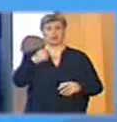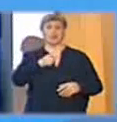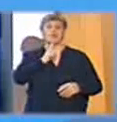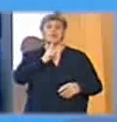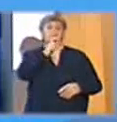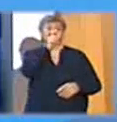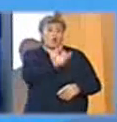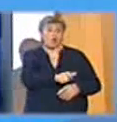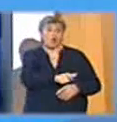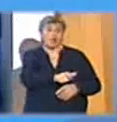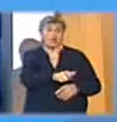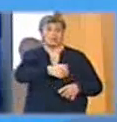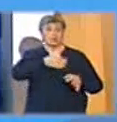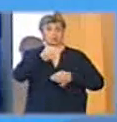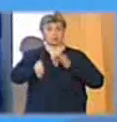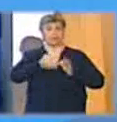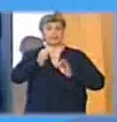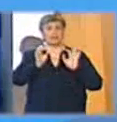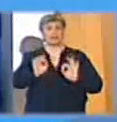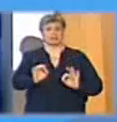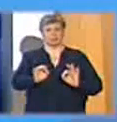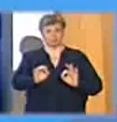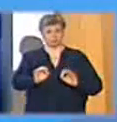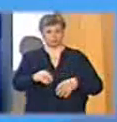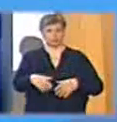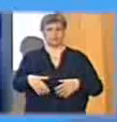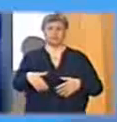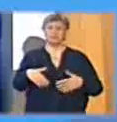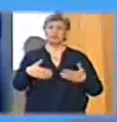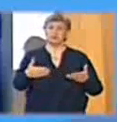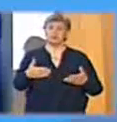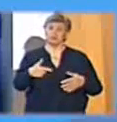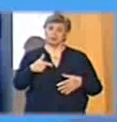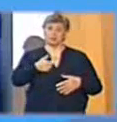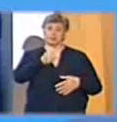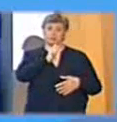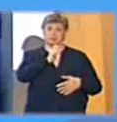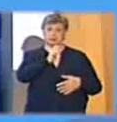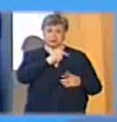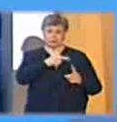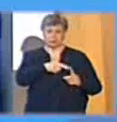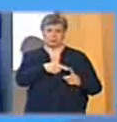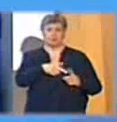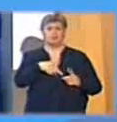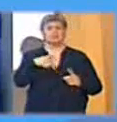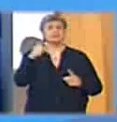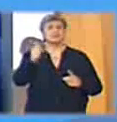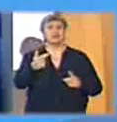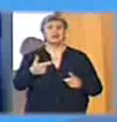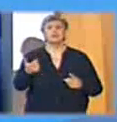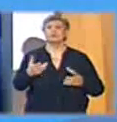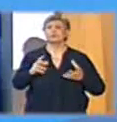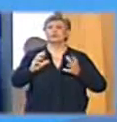δηλαδή και έχω και το διάλογό του, ότι όταν ότι αυτό το είπε στο πλαίσιο της συζήτησης, αν μέσα σε ένα μνημείο παγκόσμιας